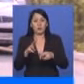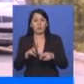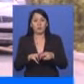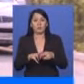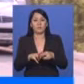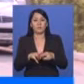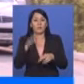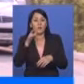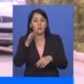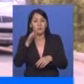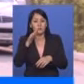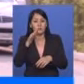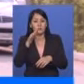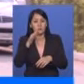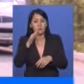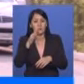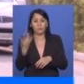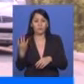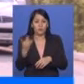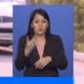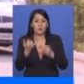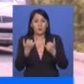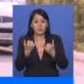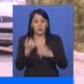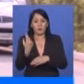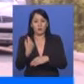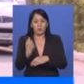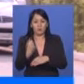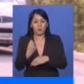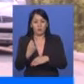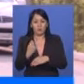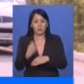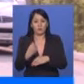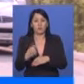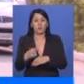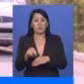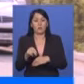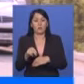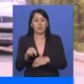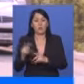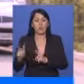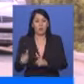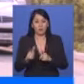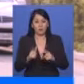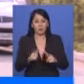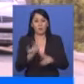бұл уақытқа жеткізбей көмірді қазіргі жазғы айларда дайындауға кеңес береміз.